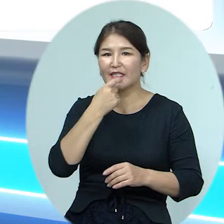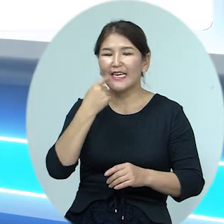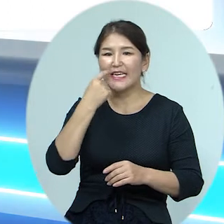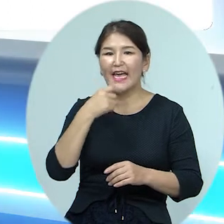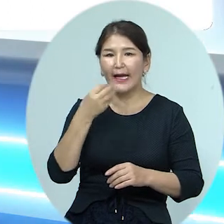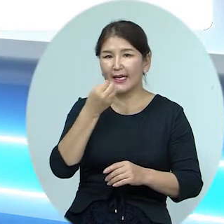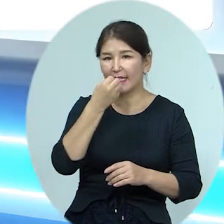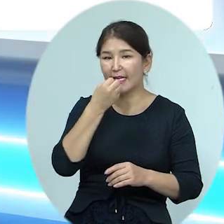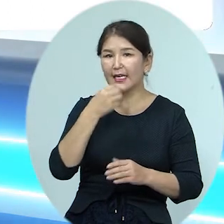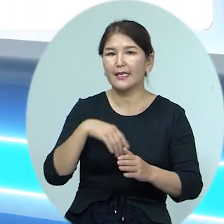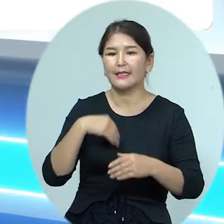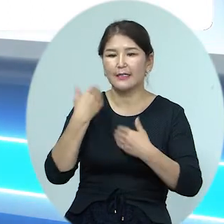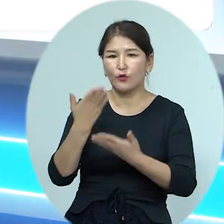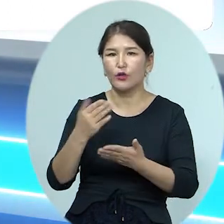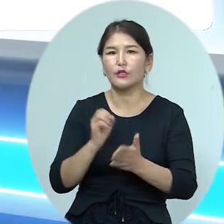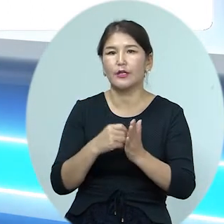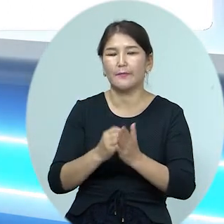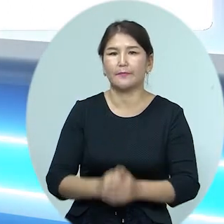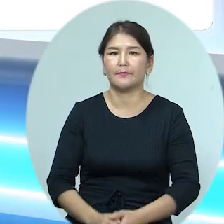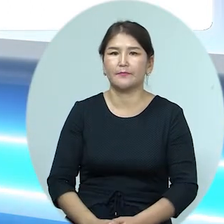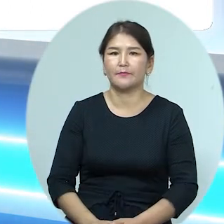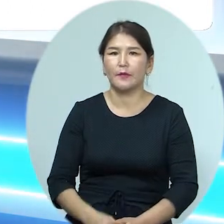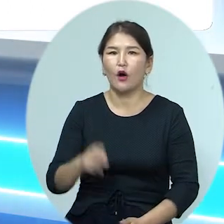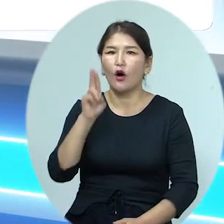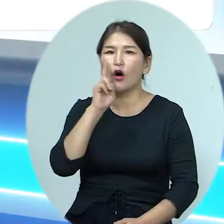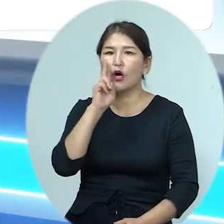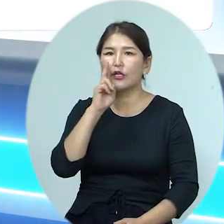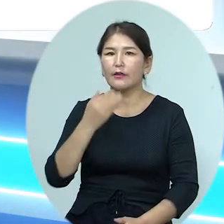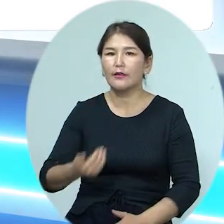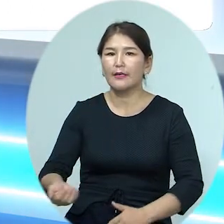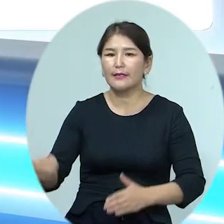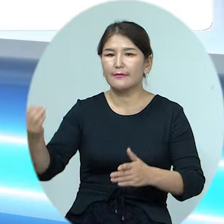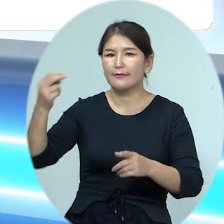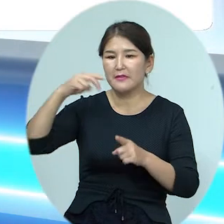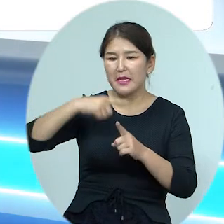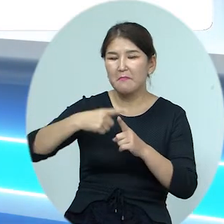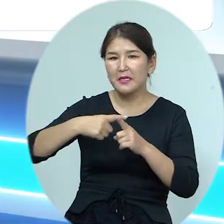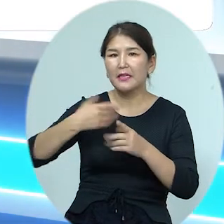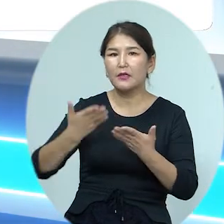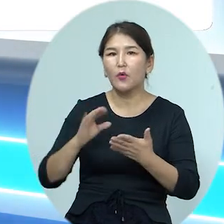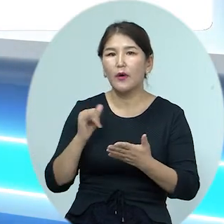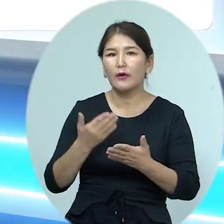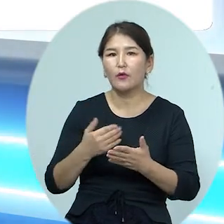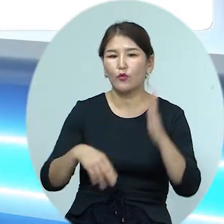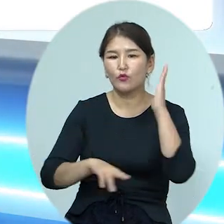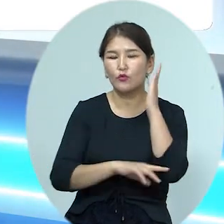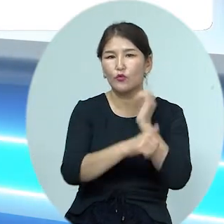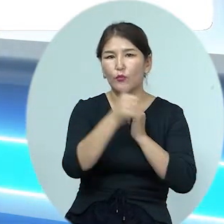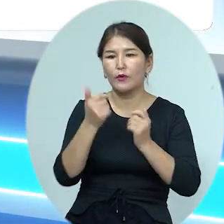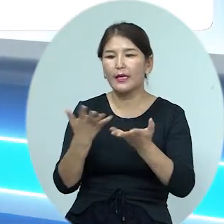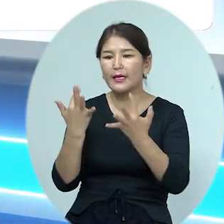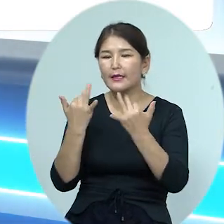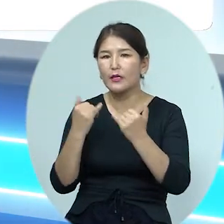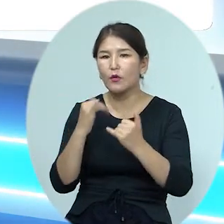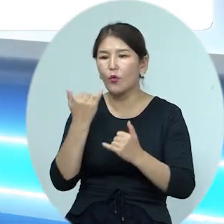нь хийлгэж сургах хэрэгтэй гэдгийг зөвлөмөр байна. За хооллох давтамж гэдэг нь бол өдөрт хэдэн удаа хоолыг идэж